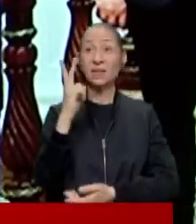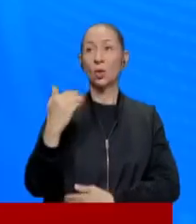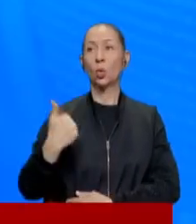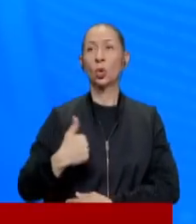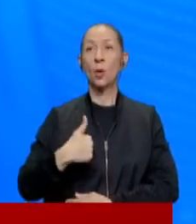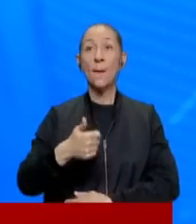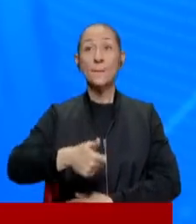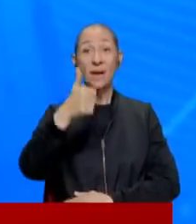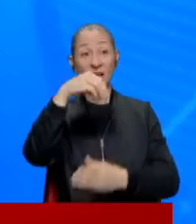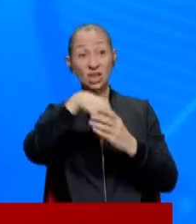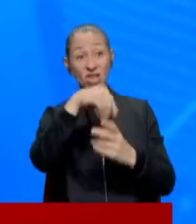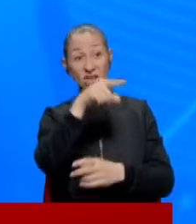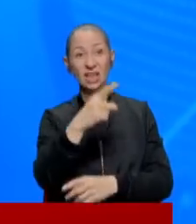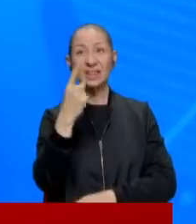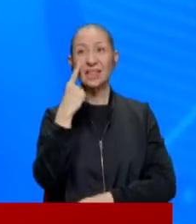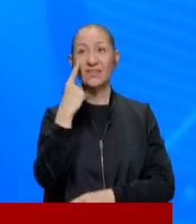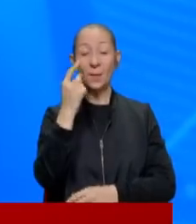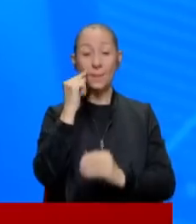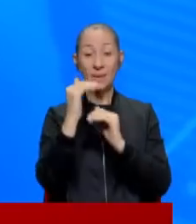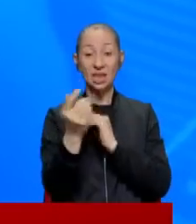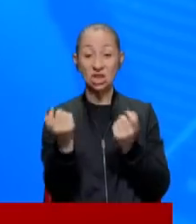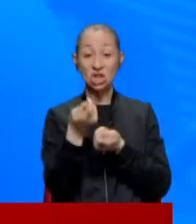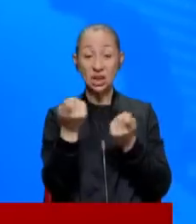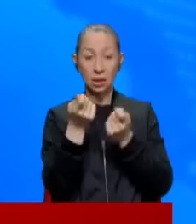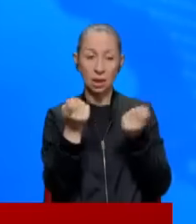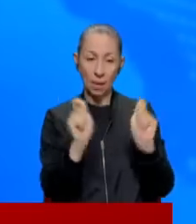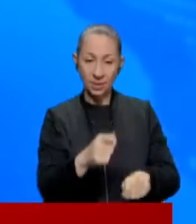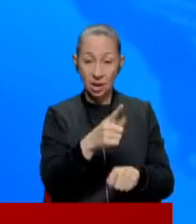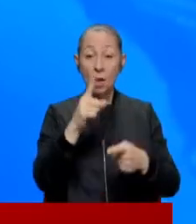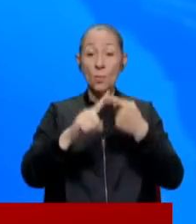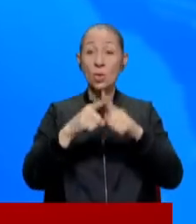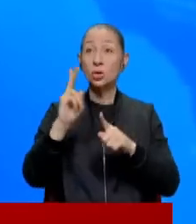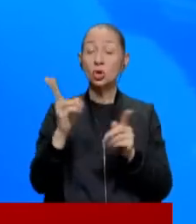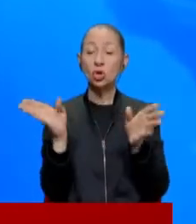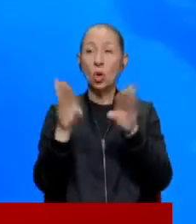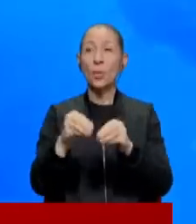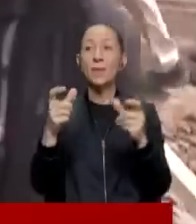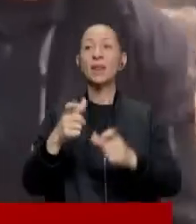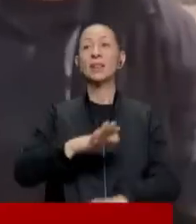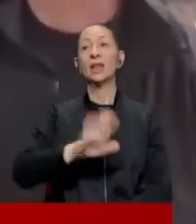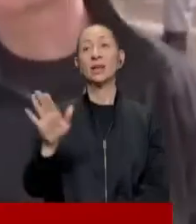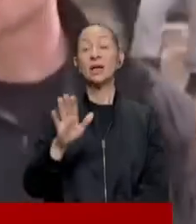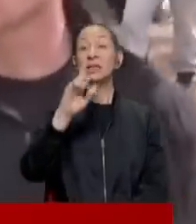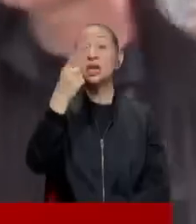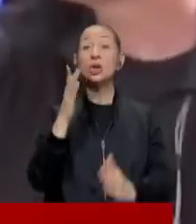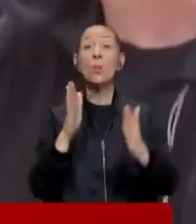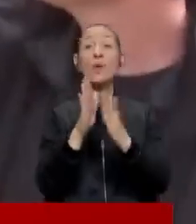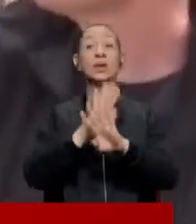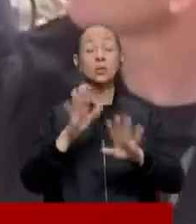kurumlarıdır ve bakanlıklarda devletin ve milletin işleri görülür siyasi partilerin toplanma yeri değildir Sadece